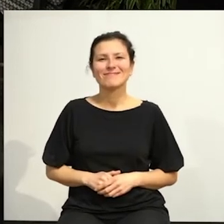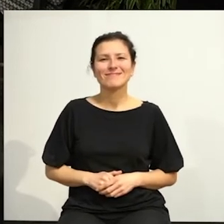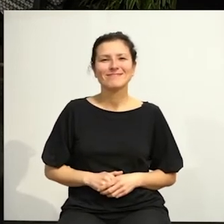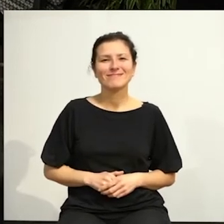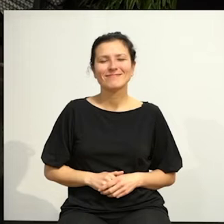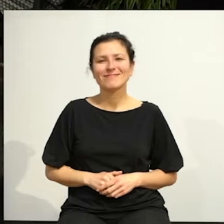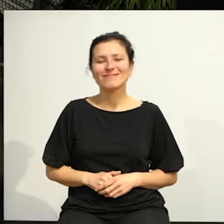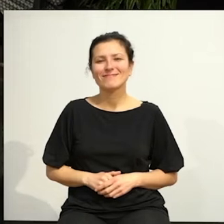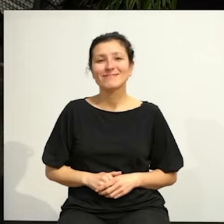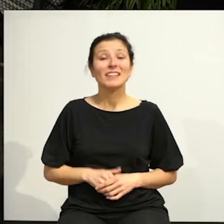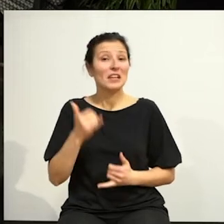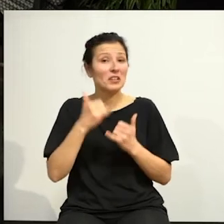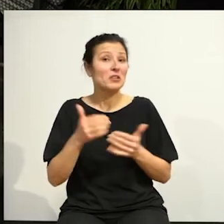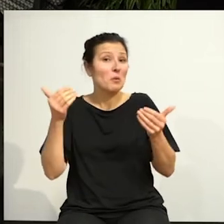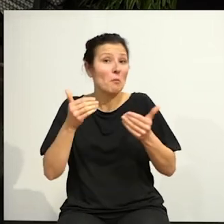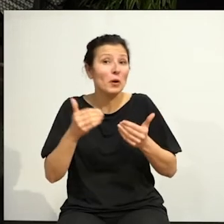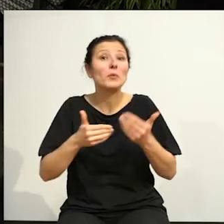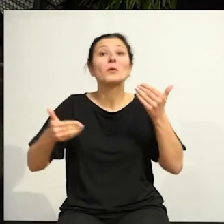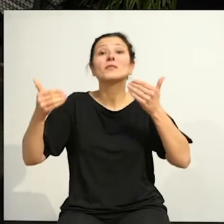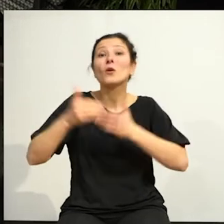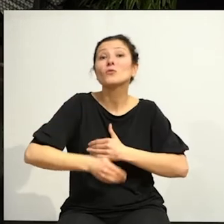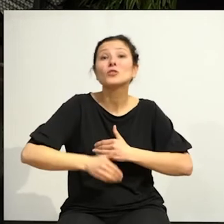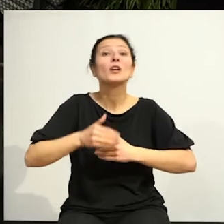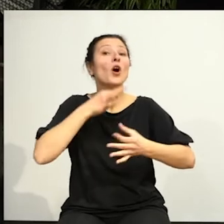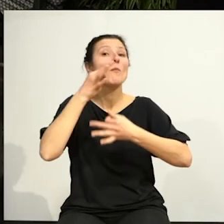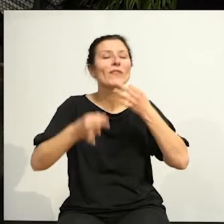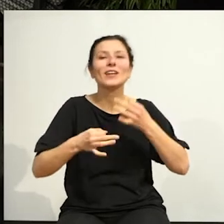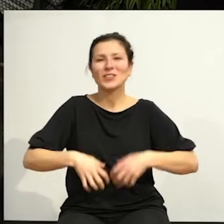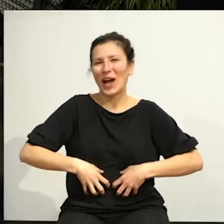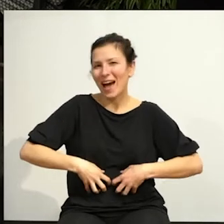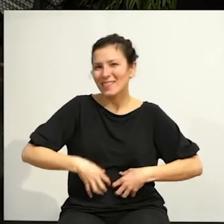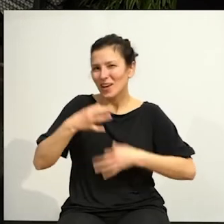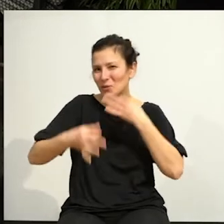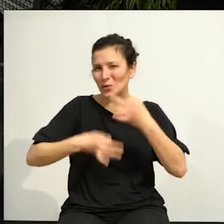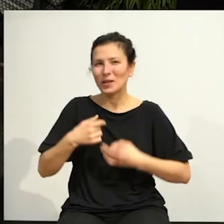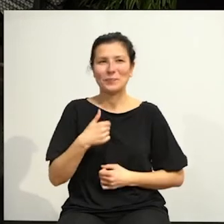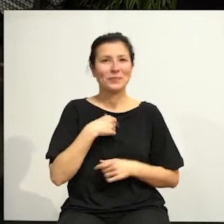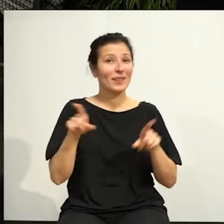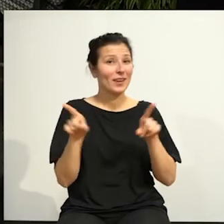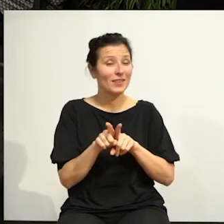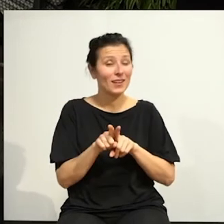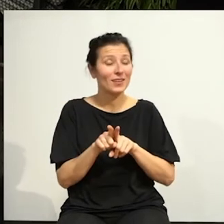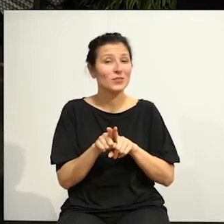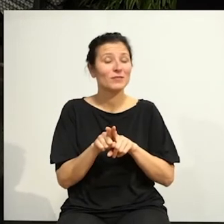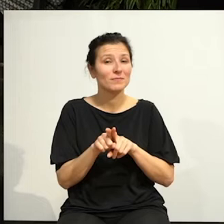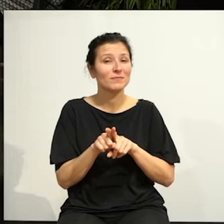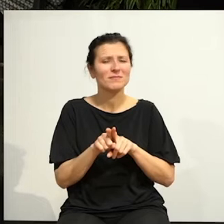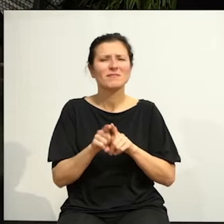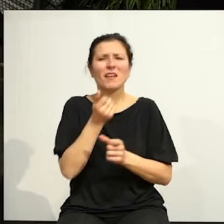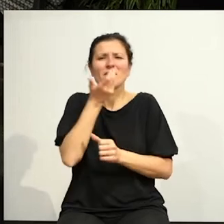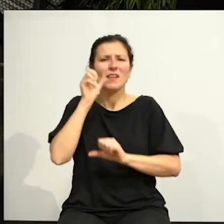wolno zakończyć to pewną rodzinną anegdotą. Ja sam też przez sporo